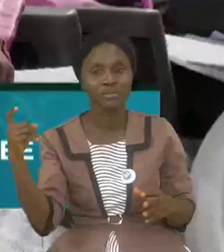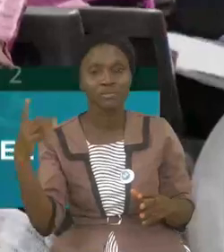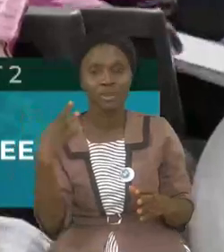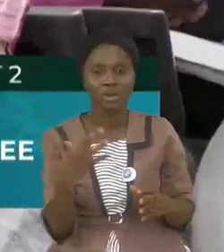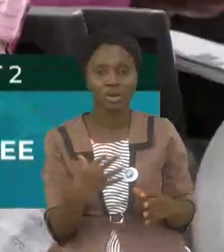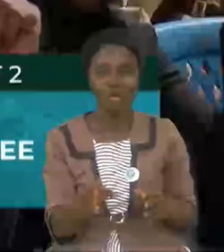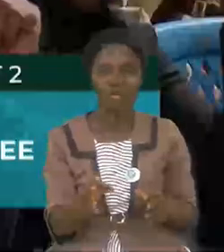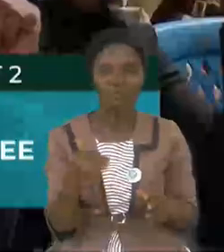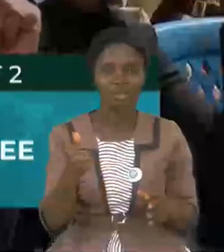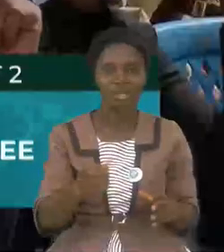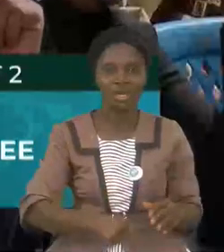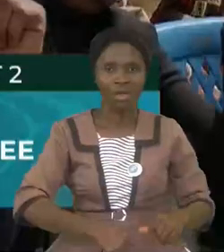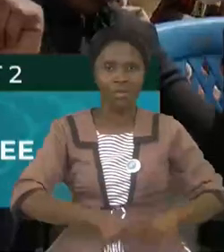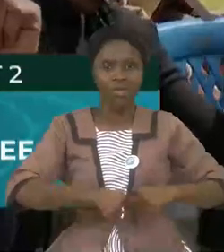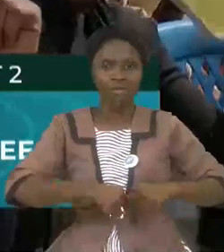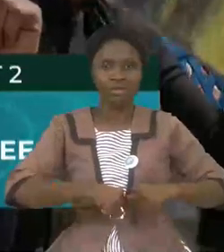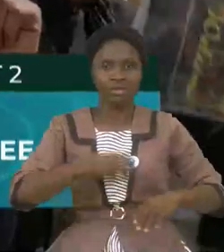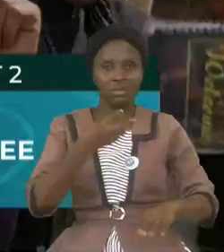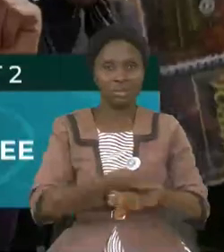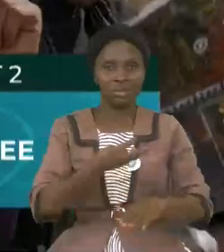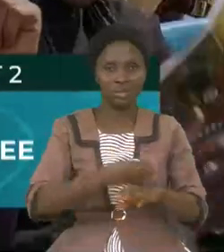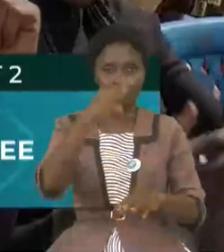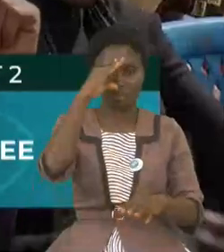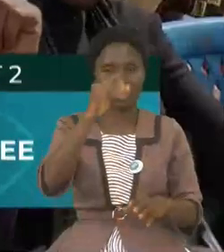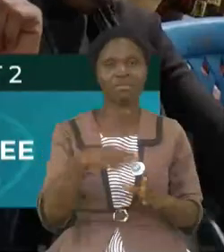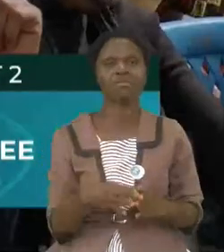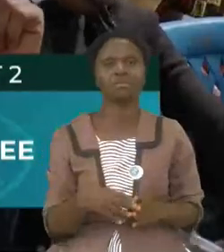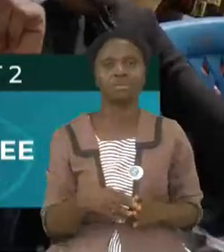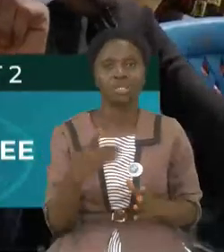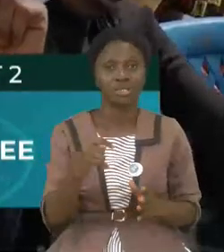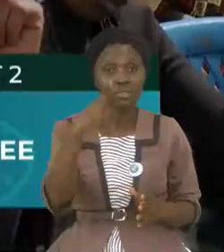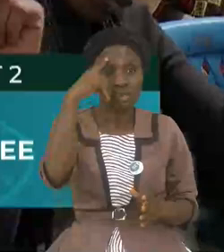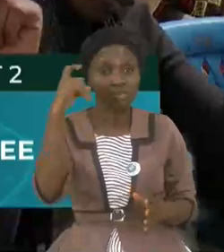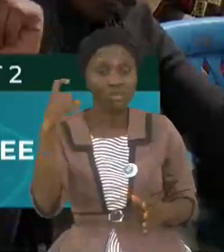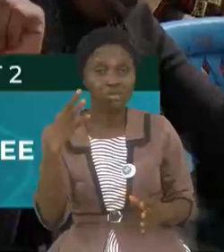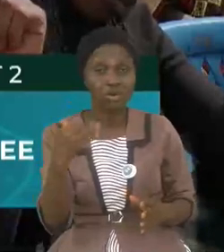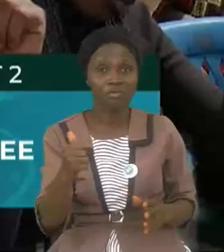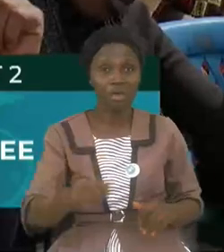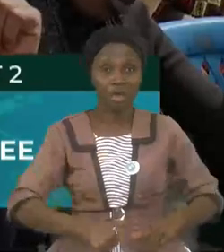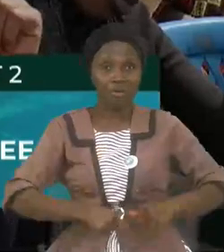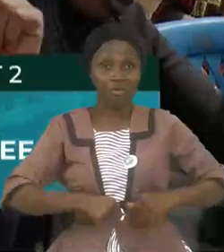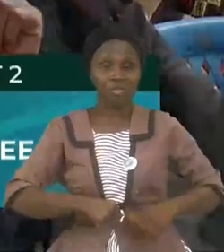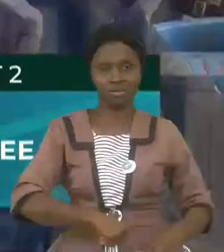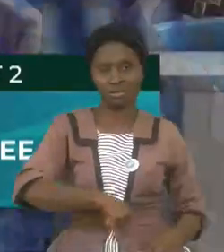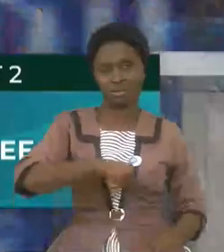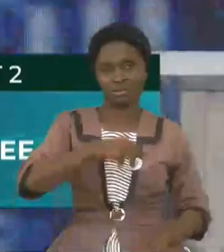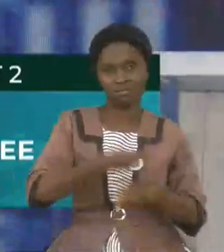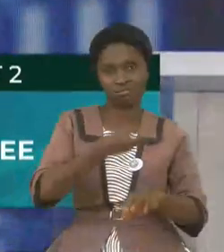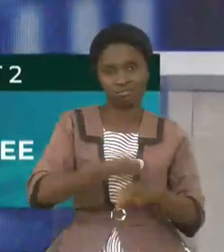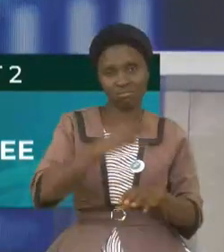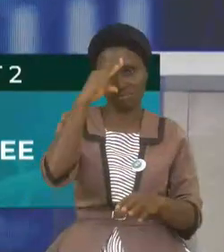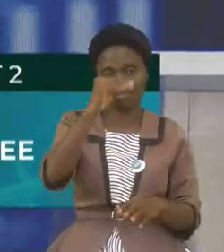trois sessions ici. Un, le songe d'un arbre endurci